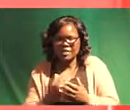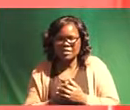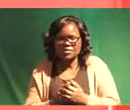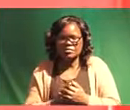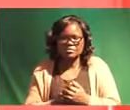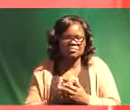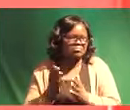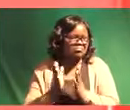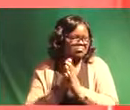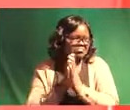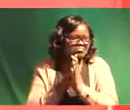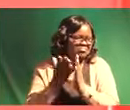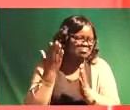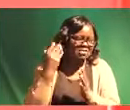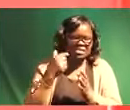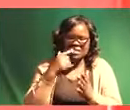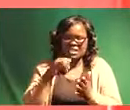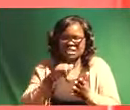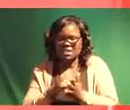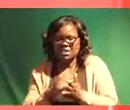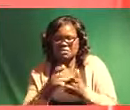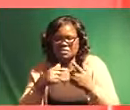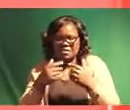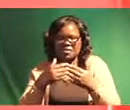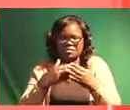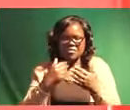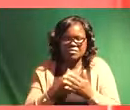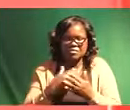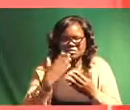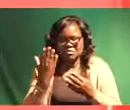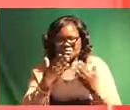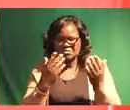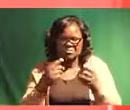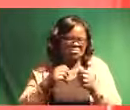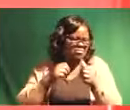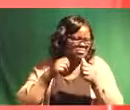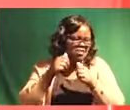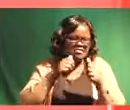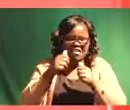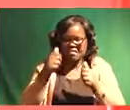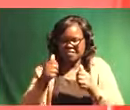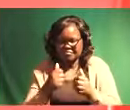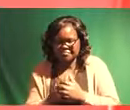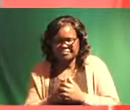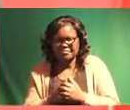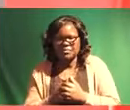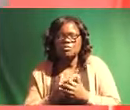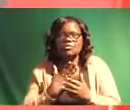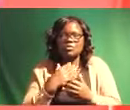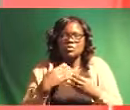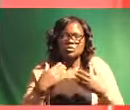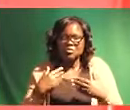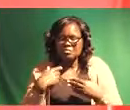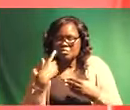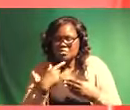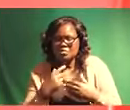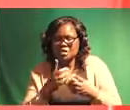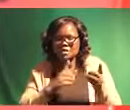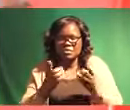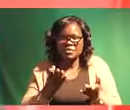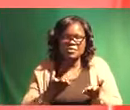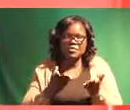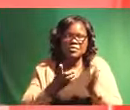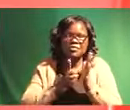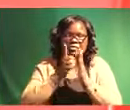Gama. Ya kusema siyo ulitoka Pochoko ukaenda Kepo Mgundu hapo na kuingeneko, tunataka watu ambao wanaweza kufanya maendeleo